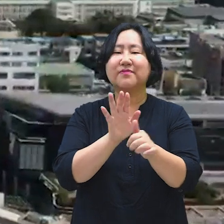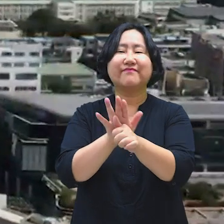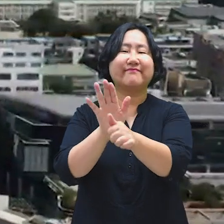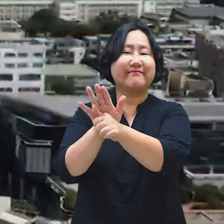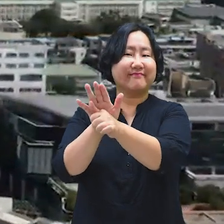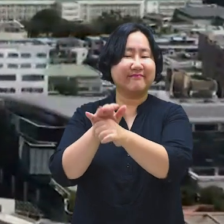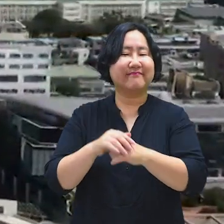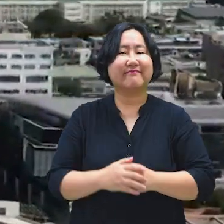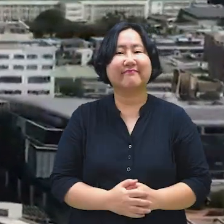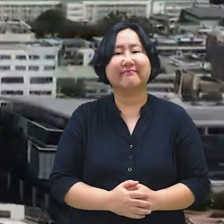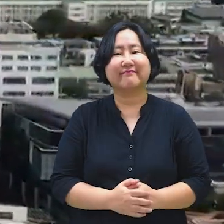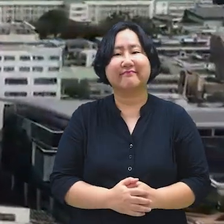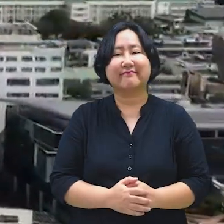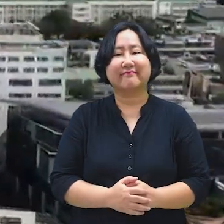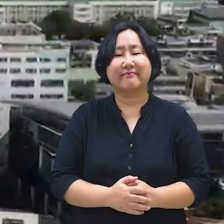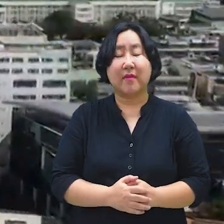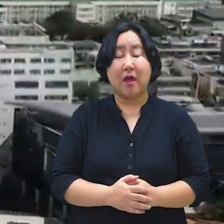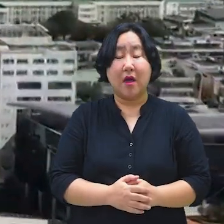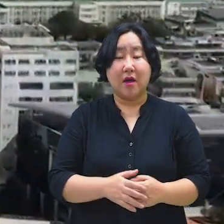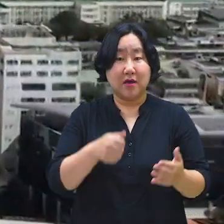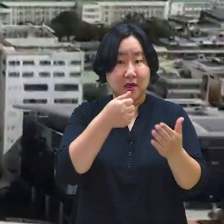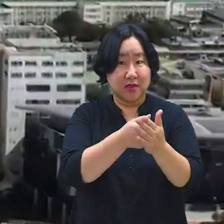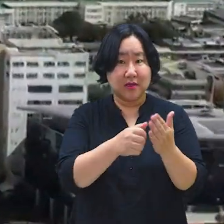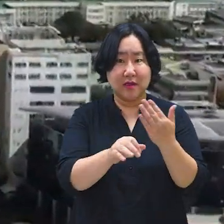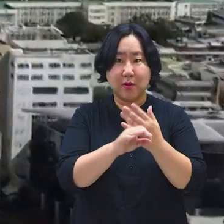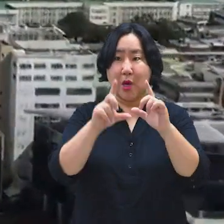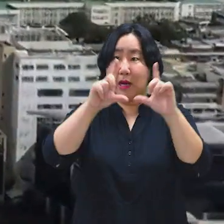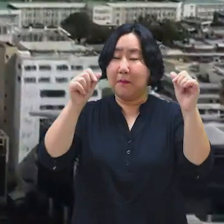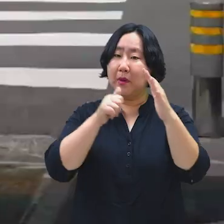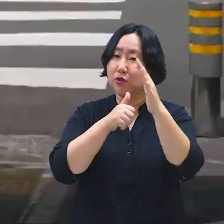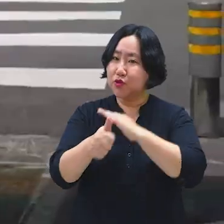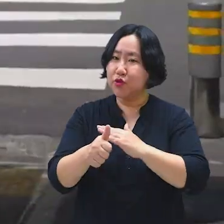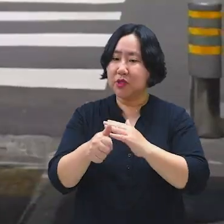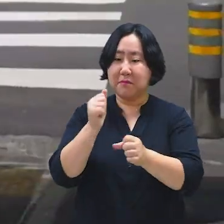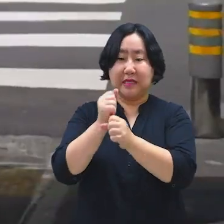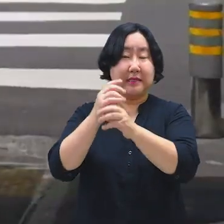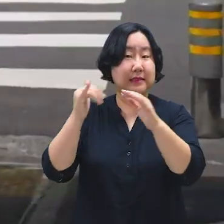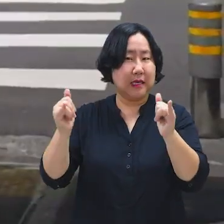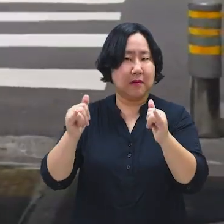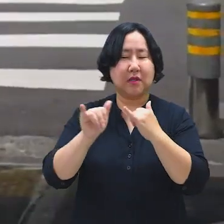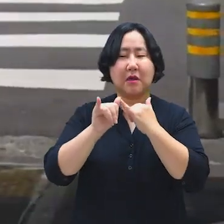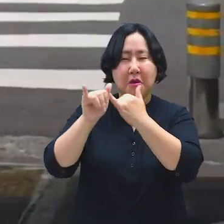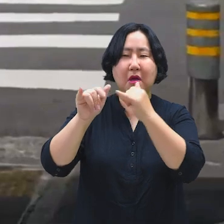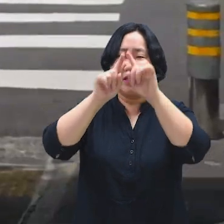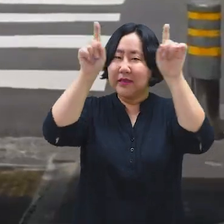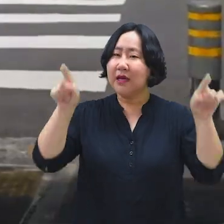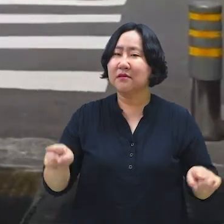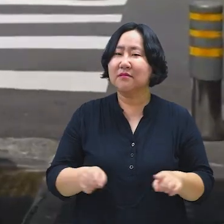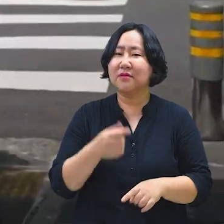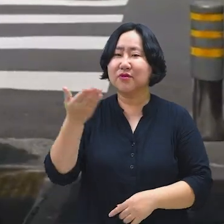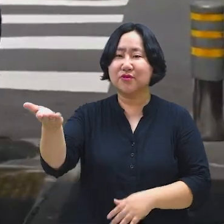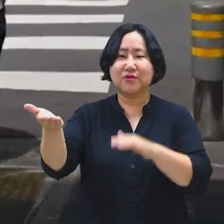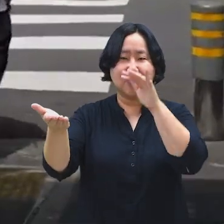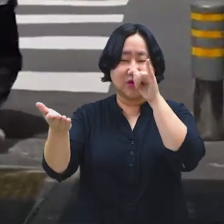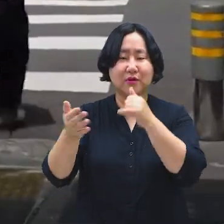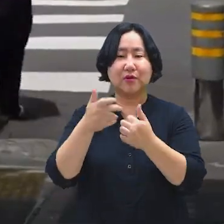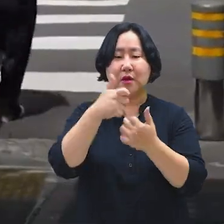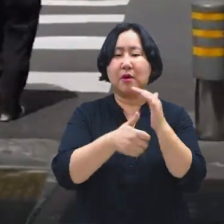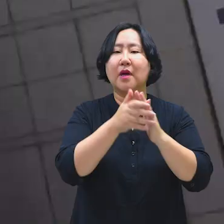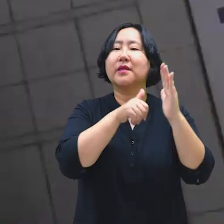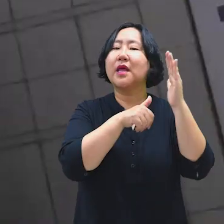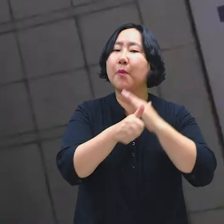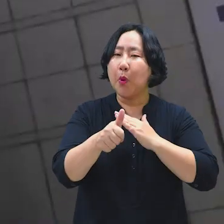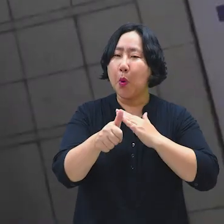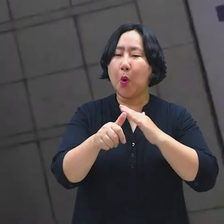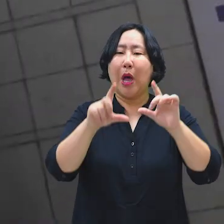사업입니다 선정된 간판에 간판주의는 각각 시상금과 상장이 수여되고 서귀포시 대표